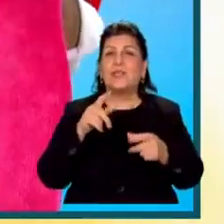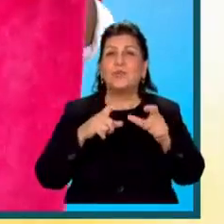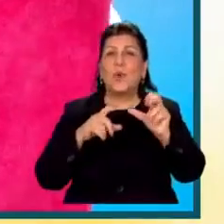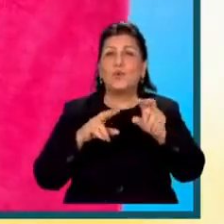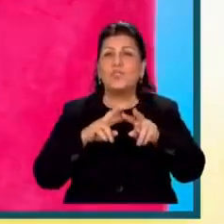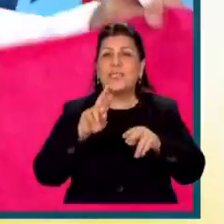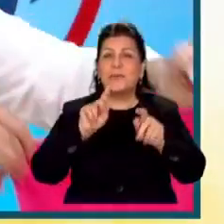süper besihane getirmiş